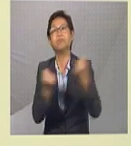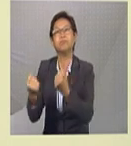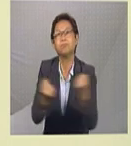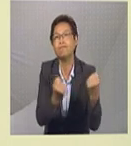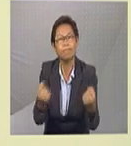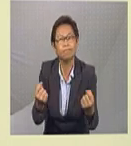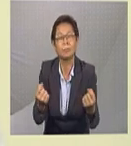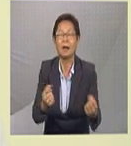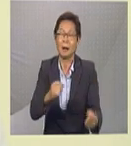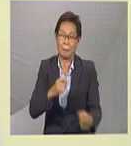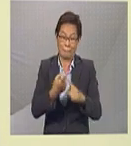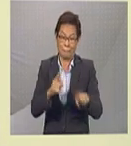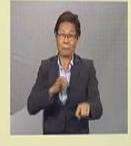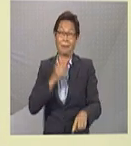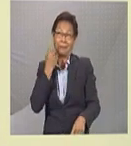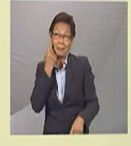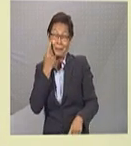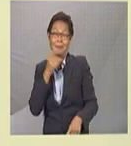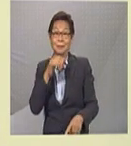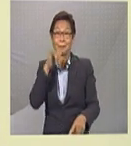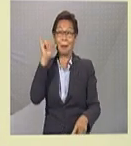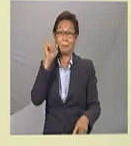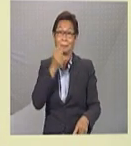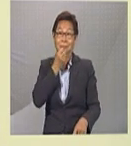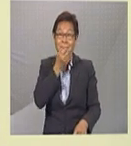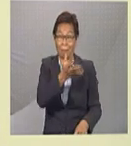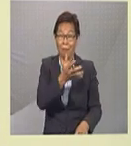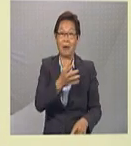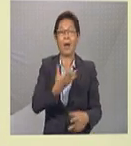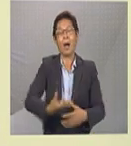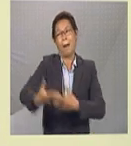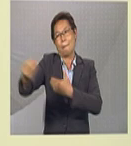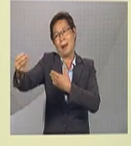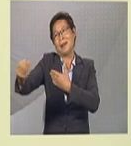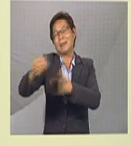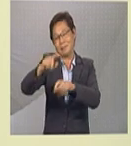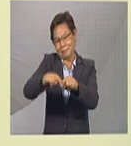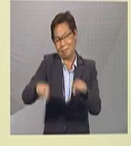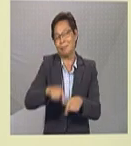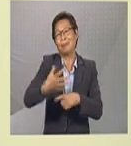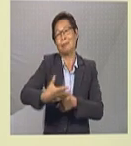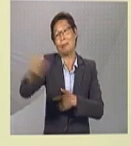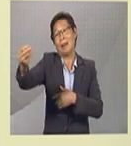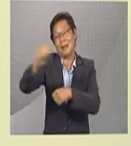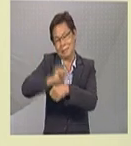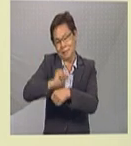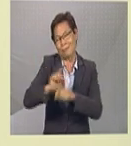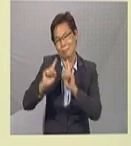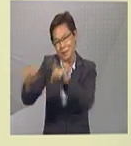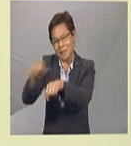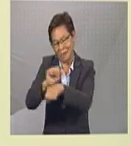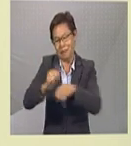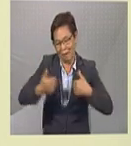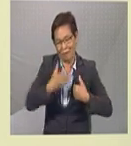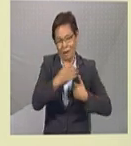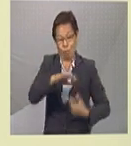Tetapi trend yang saya sebutkan semalam iaitu untuk pulang ke tempat kerja masih lagi ada dan pihak